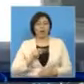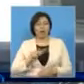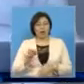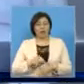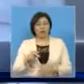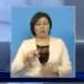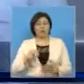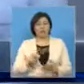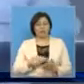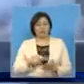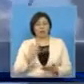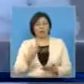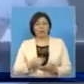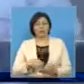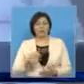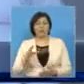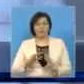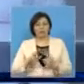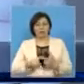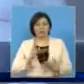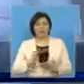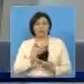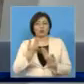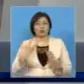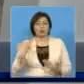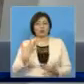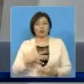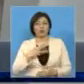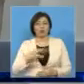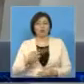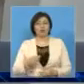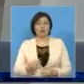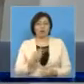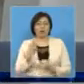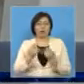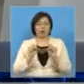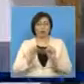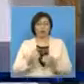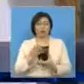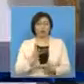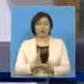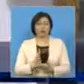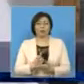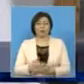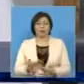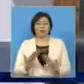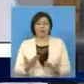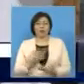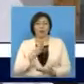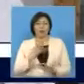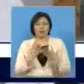алынады. Бұл жерде вирустың бар жоғын небәрі 30-50 минуттың ішінде анықтауға мүмкіндік жасалған. Дәл бүгінгі күні